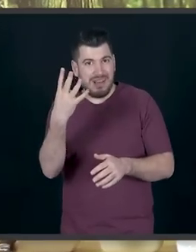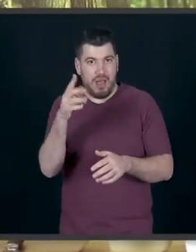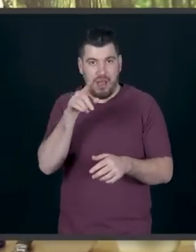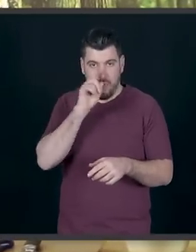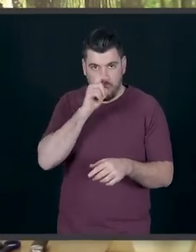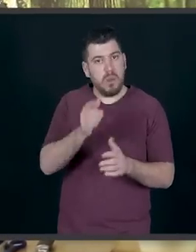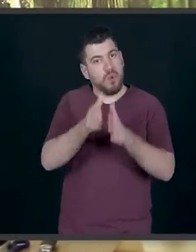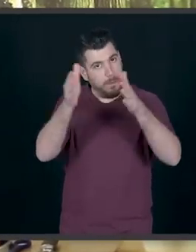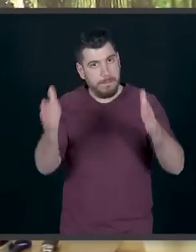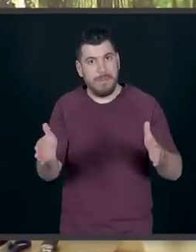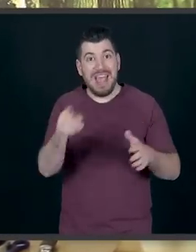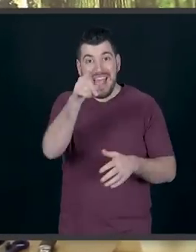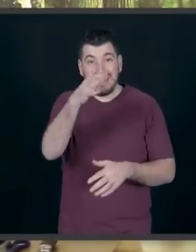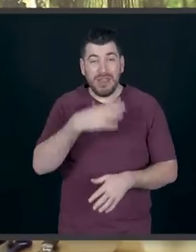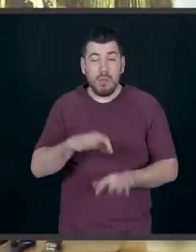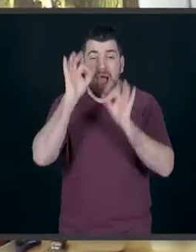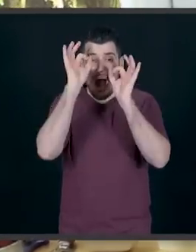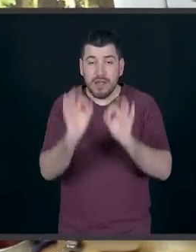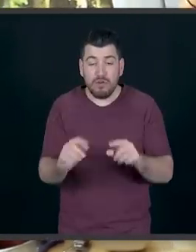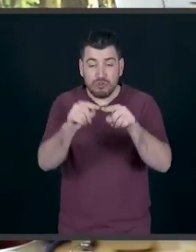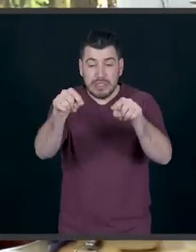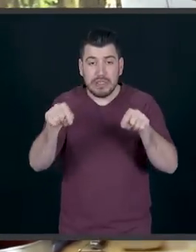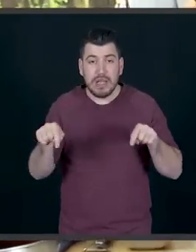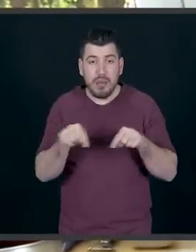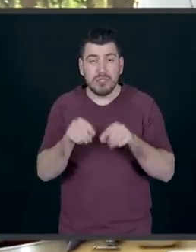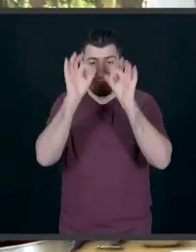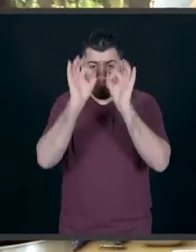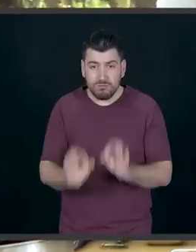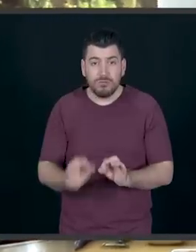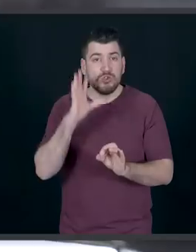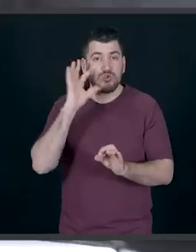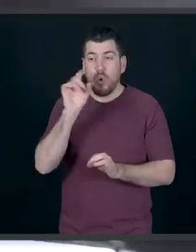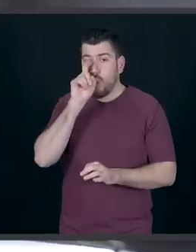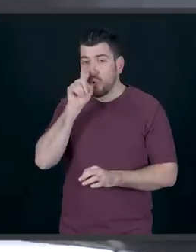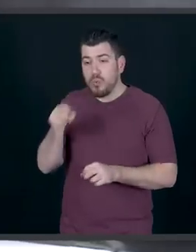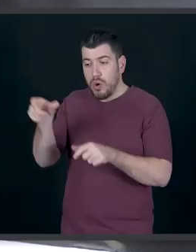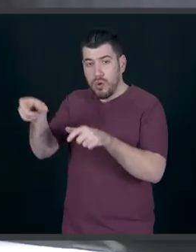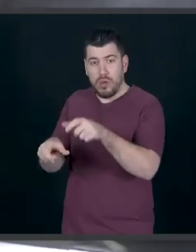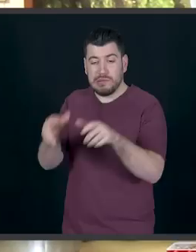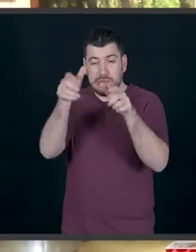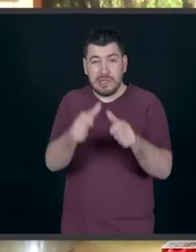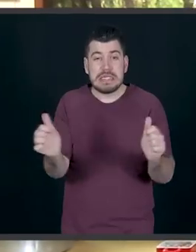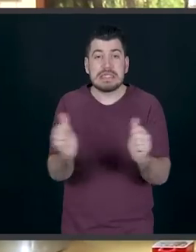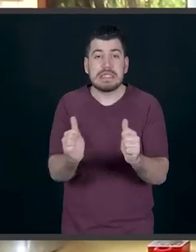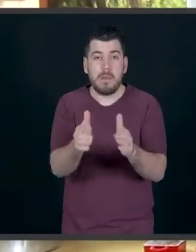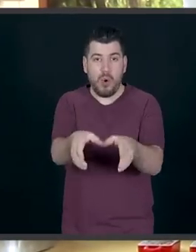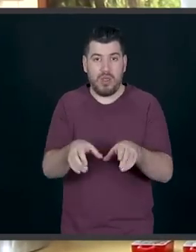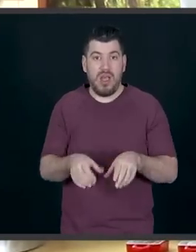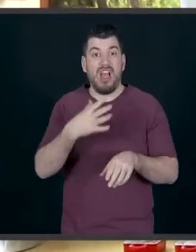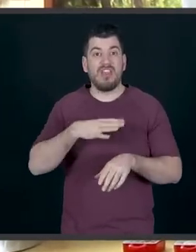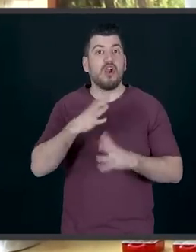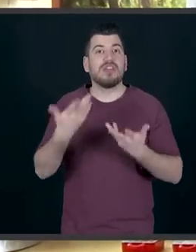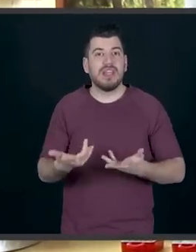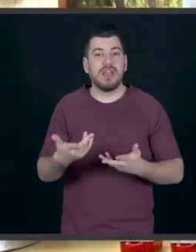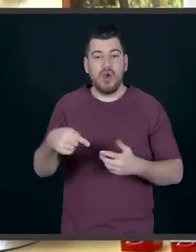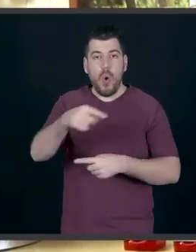θα πάρετε μεγάλο ταψί, θα βρείτε ένα ταψάκι ίσα ίσα να χωράει ακριβώς τα κοτόπουλα. Είναι πολύ σημαντικό γιατί θέλω